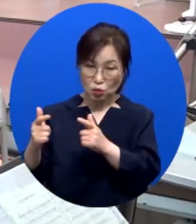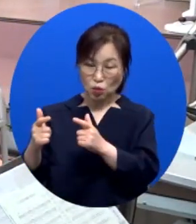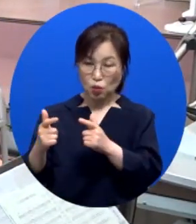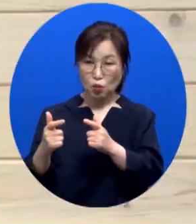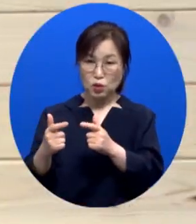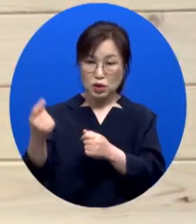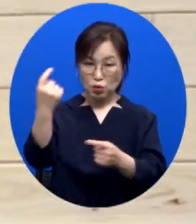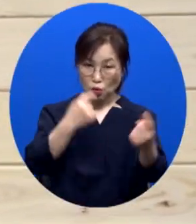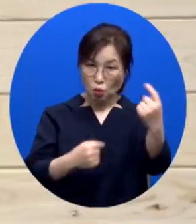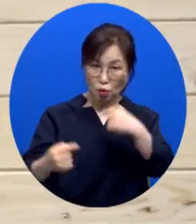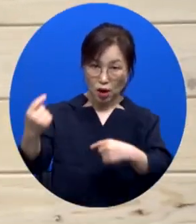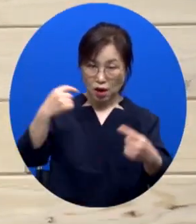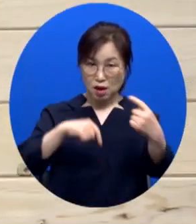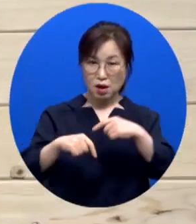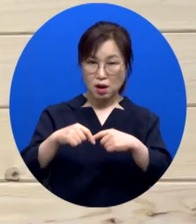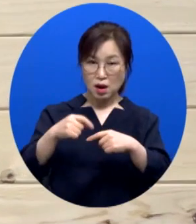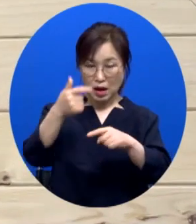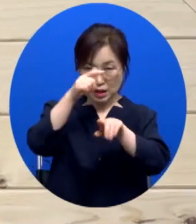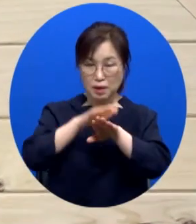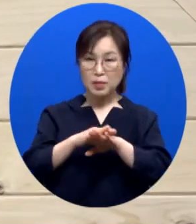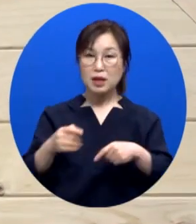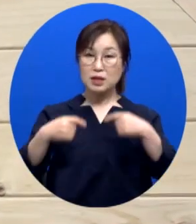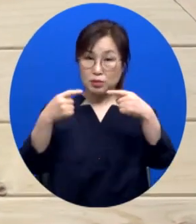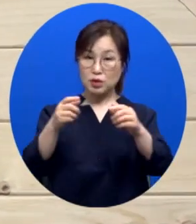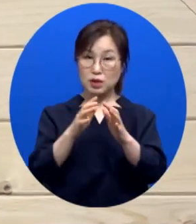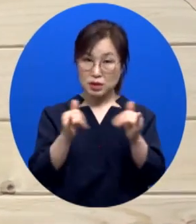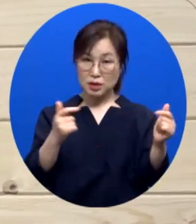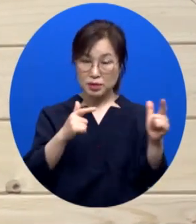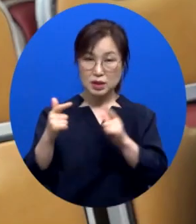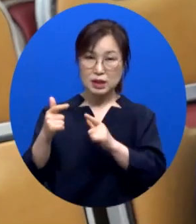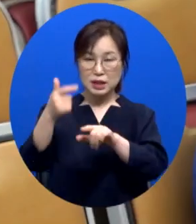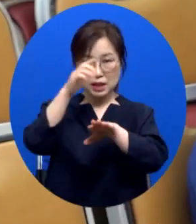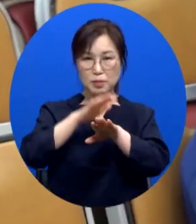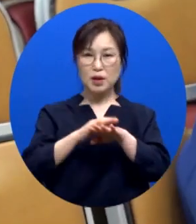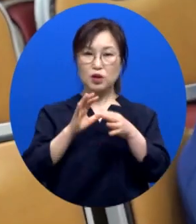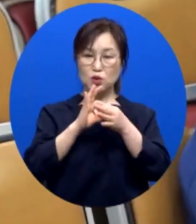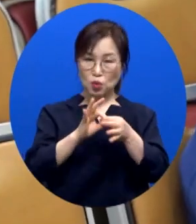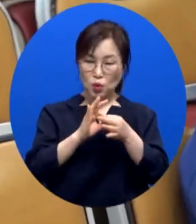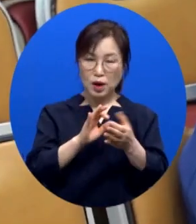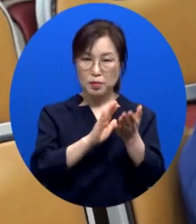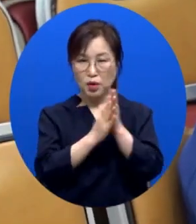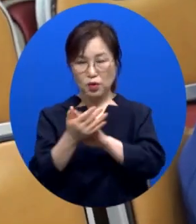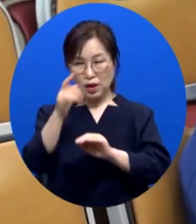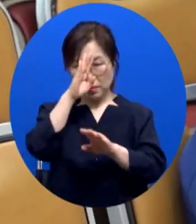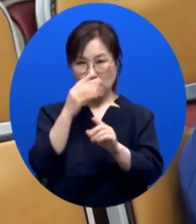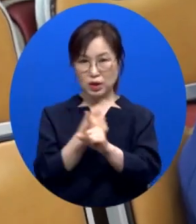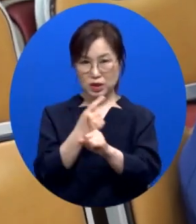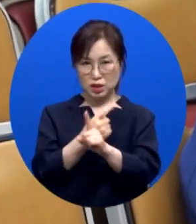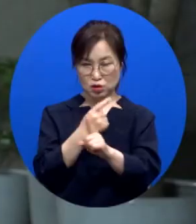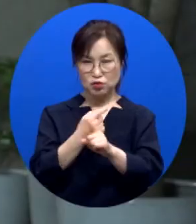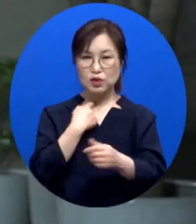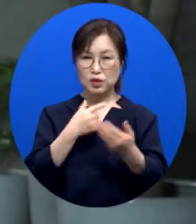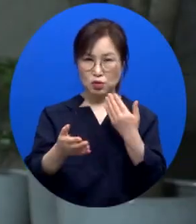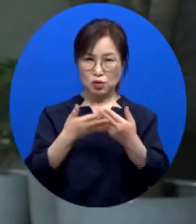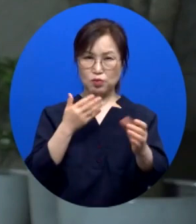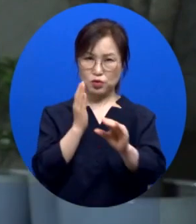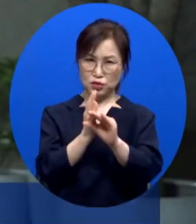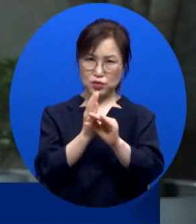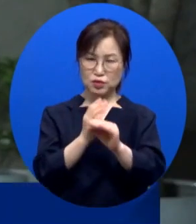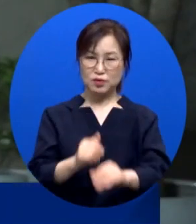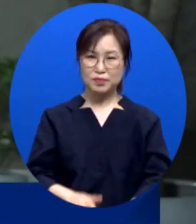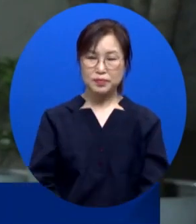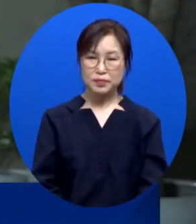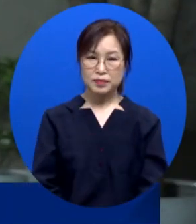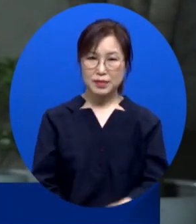이동해 저녁 예배에 참석하는 교인들은 예배를 통한 변화와 치유를 체험하고 있습니다. 모두 다 힘